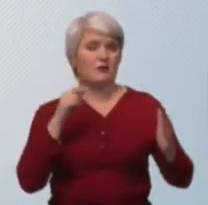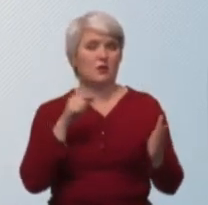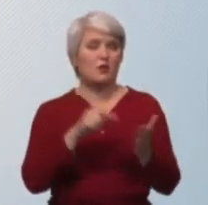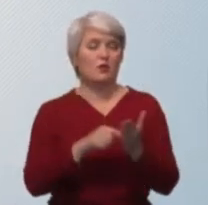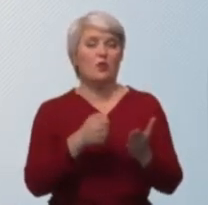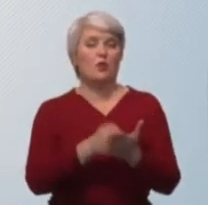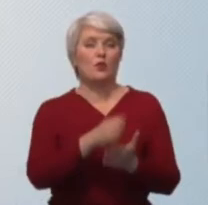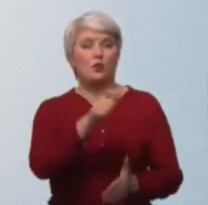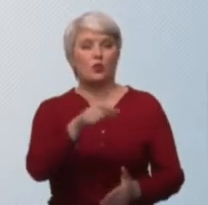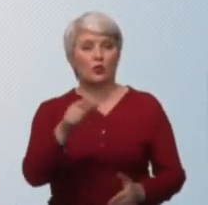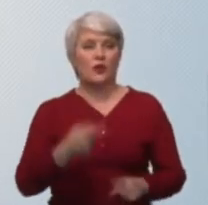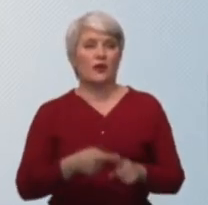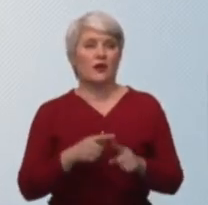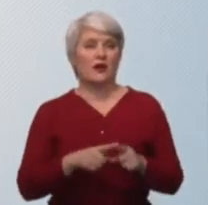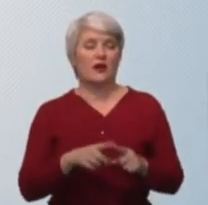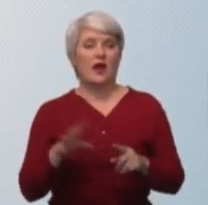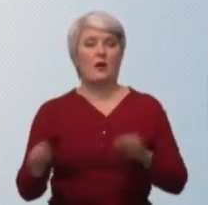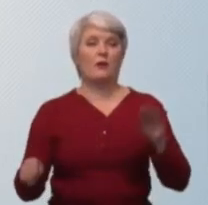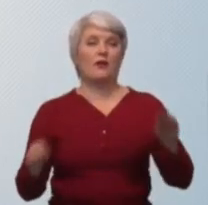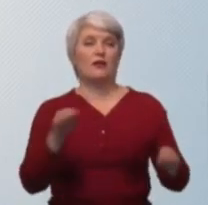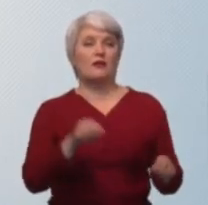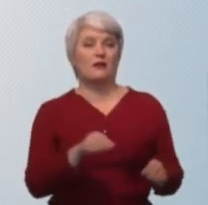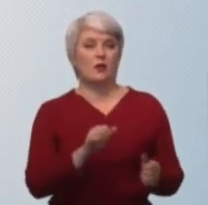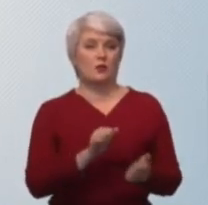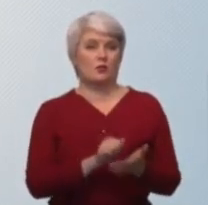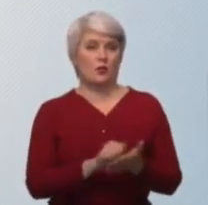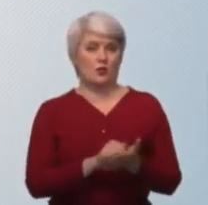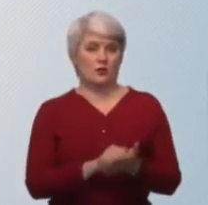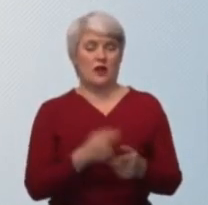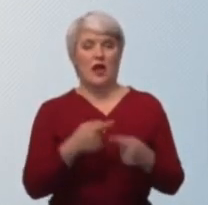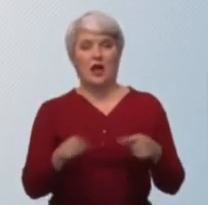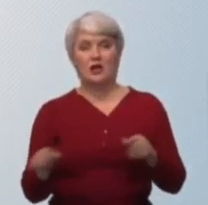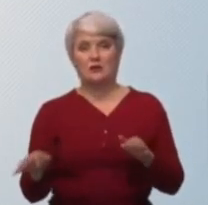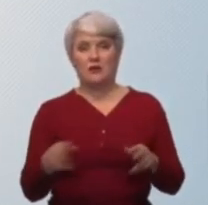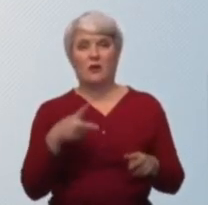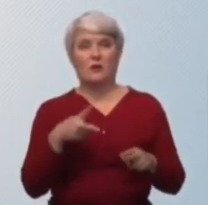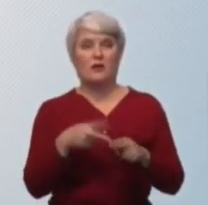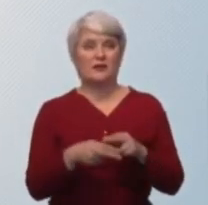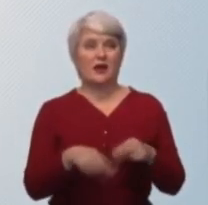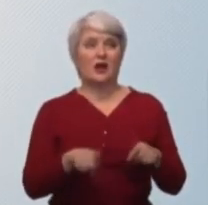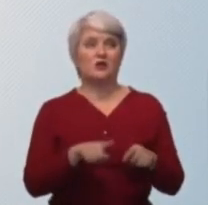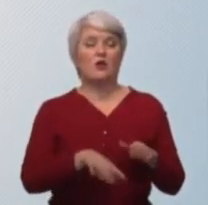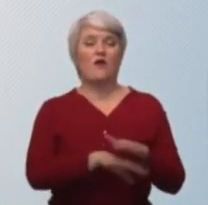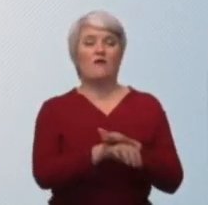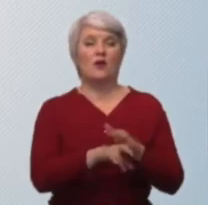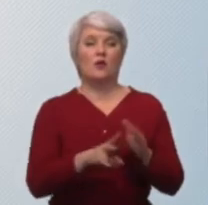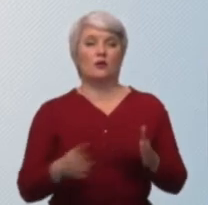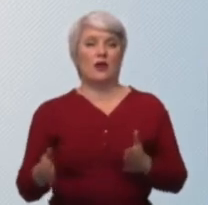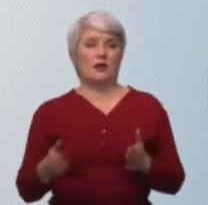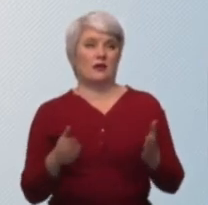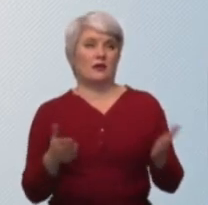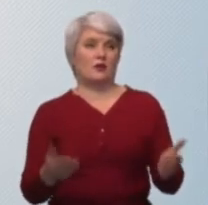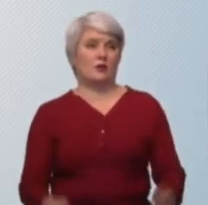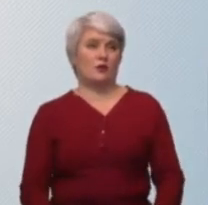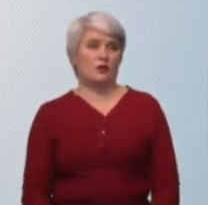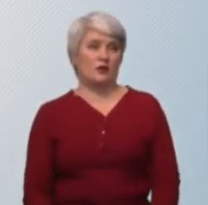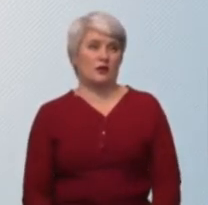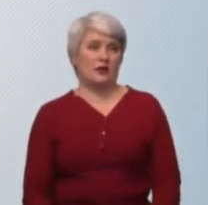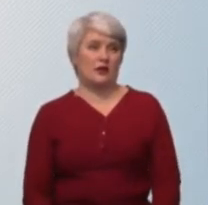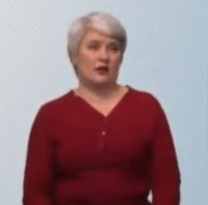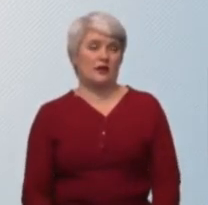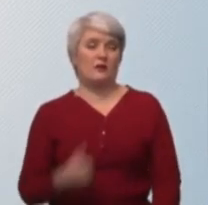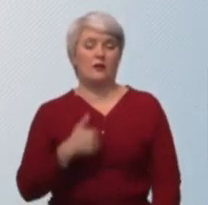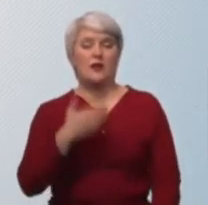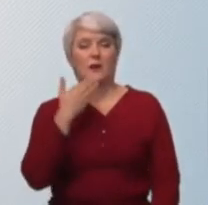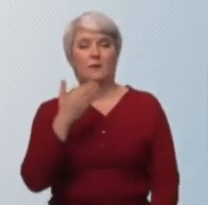людей, до чиновників, які прикладають папірці, а інша справа пересікати те, про що казали, що ворують на дорогах і таке інше. У мене є питання до